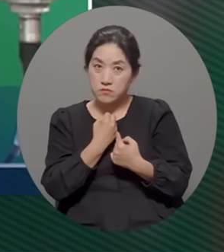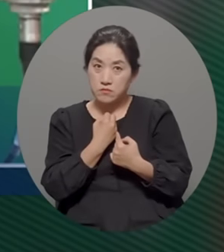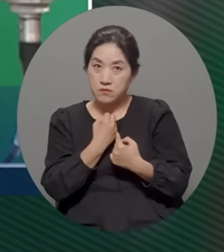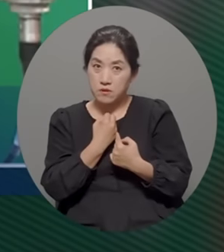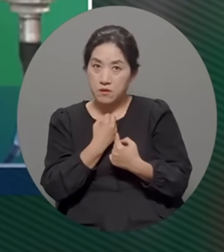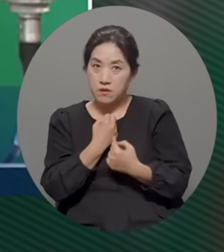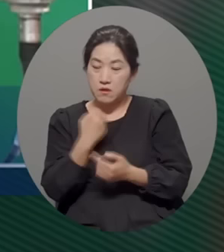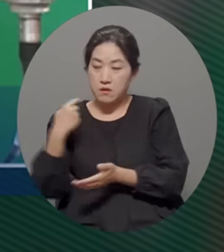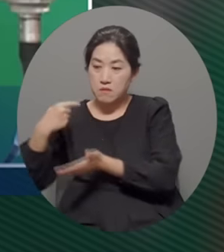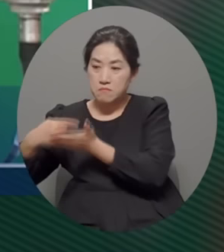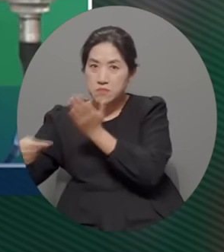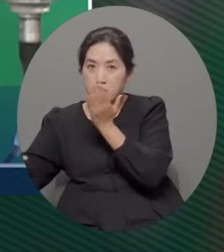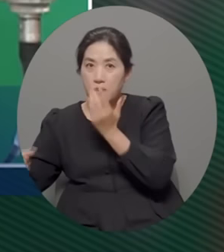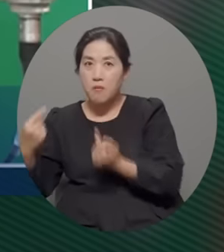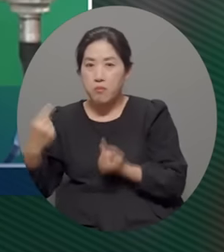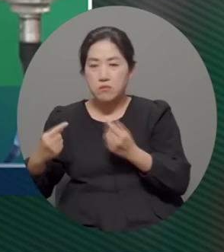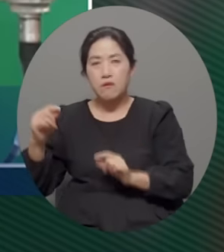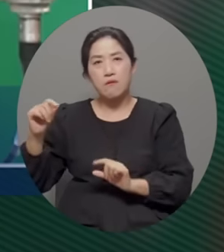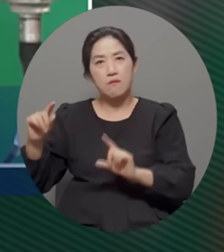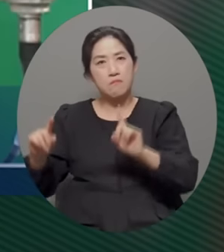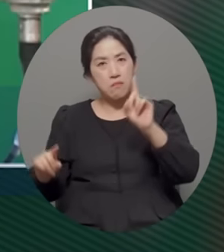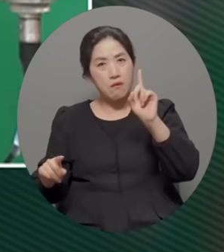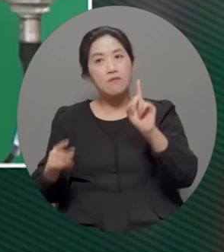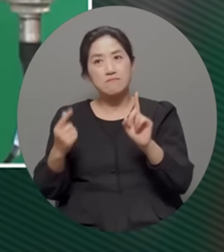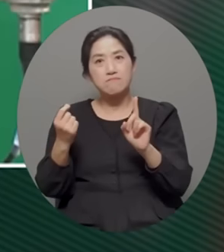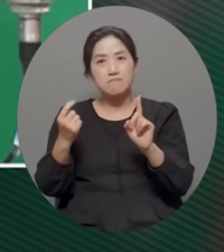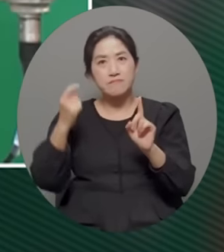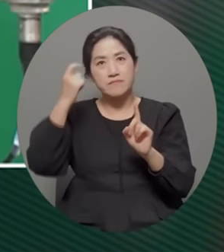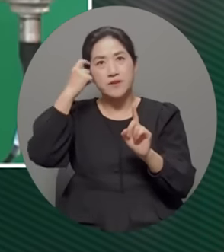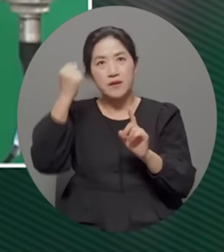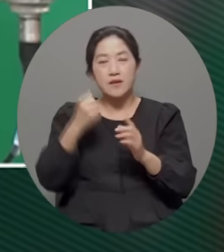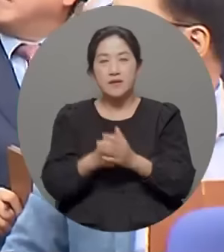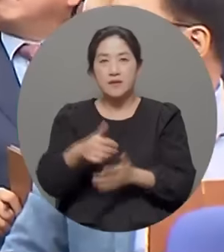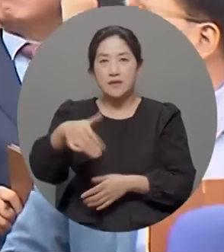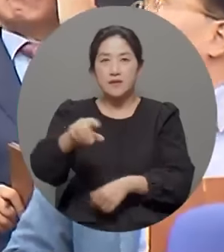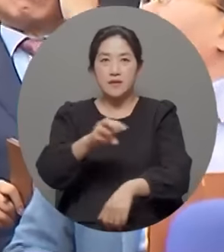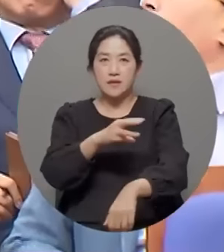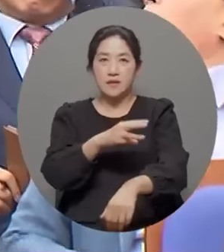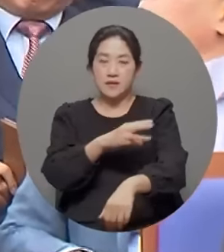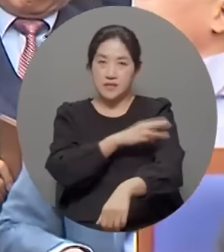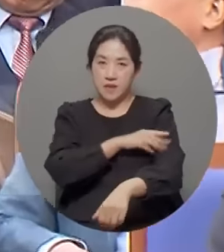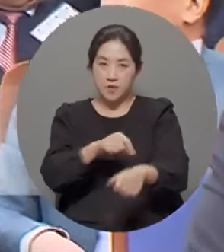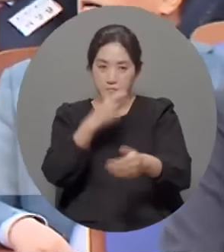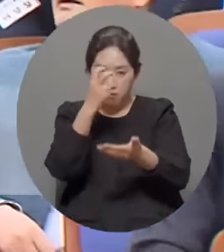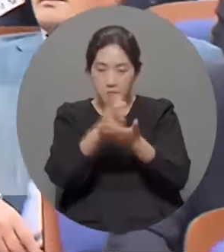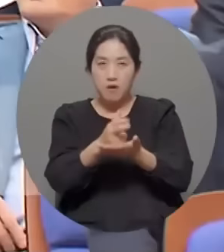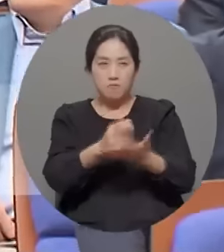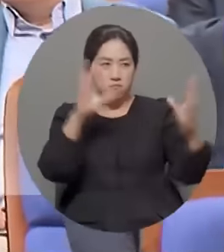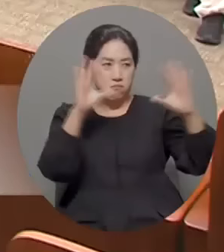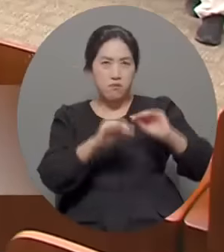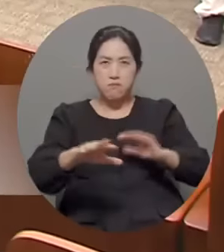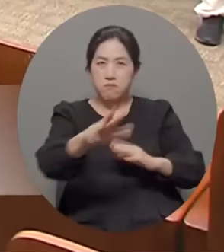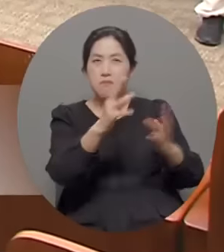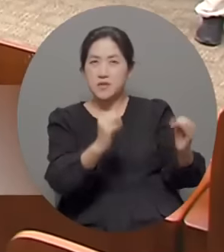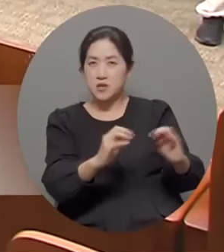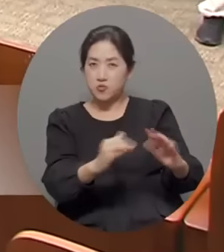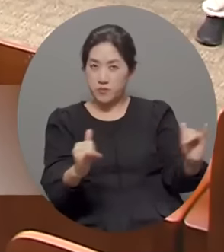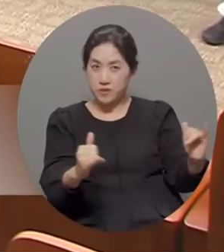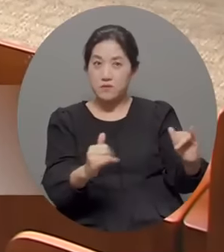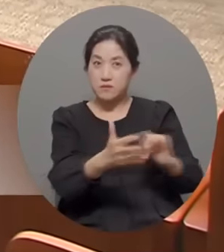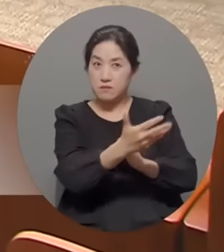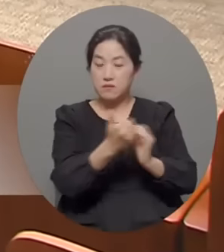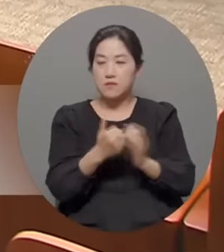얻는 게 잃는 것보다는 훨씬 더 많은 거 아닌가 이런 생각을 좀 최상병 특검에 대한 찬성 여론이 압도적인 상황에서 유이동